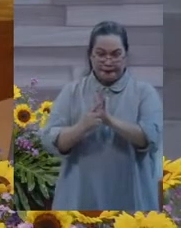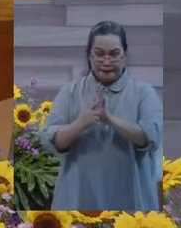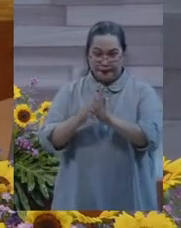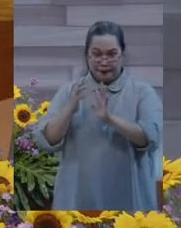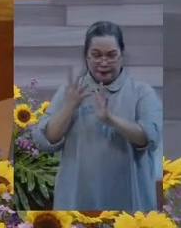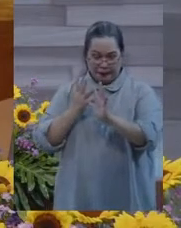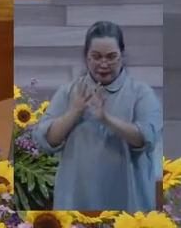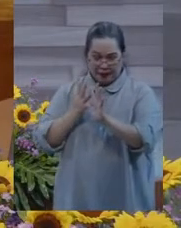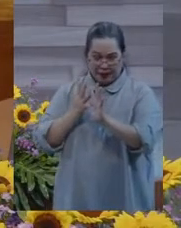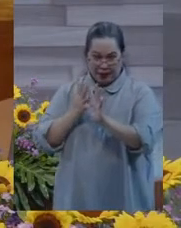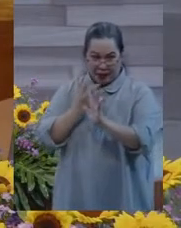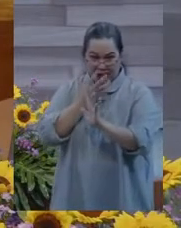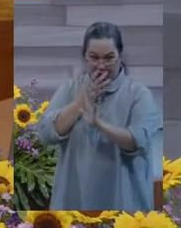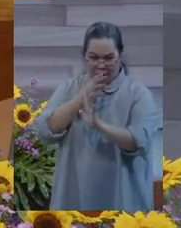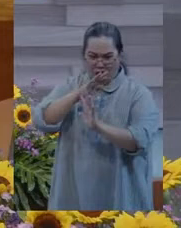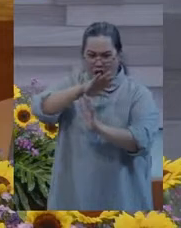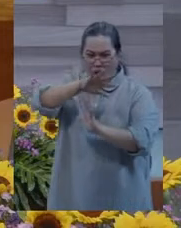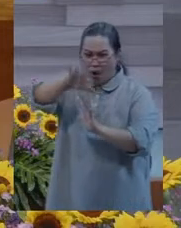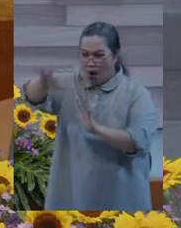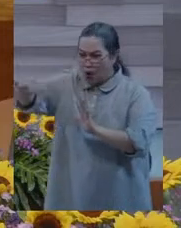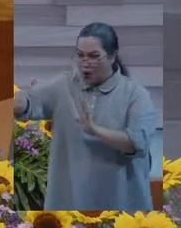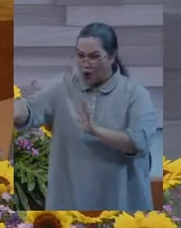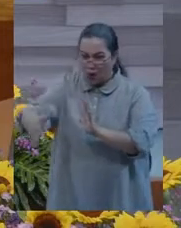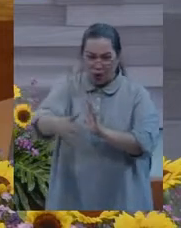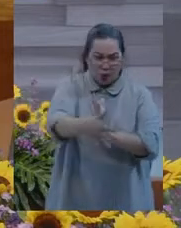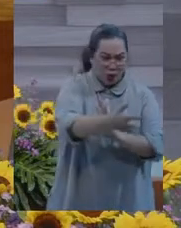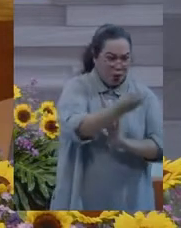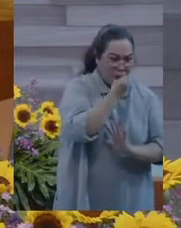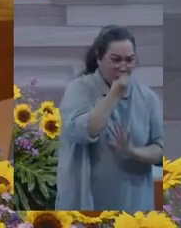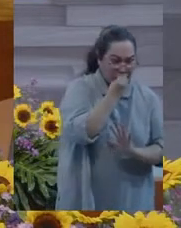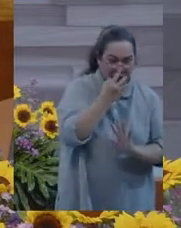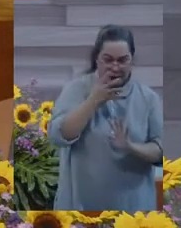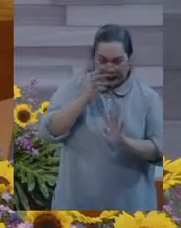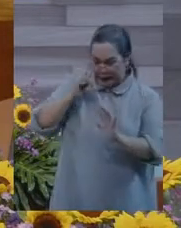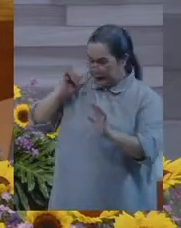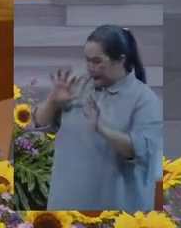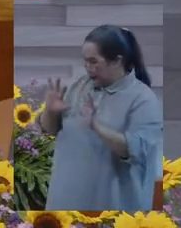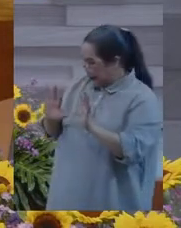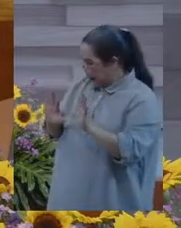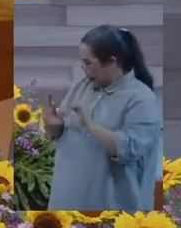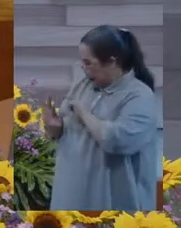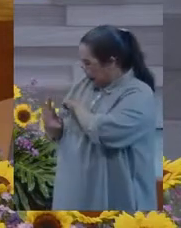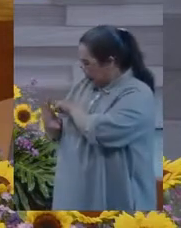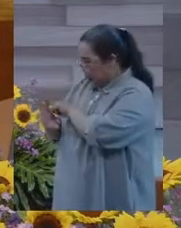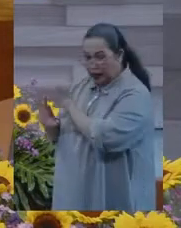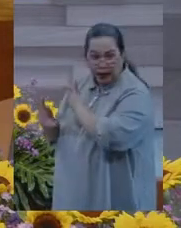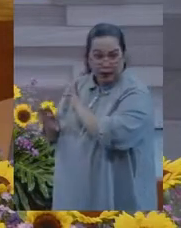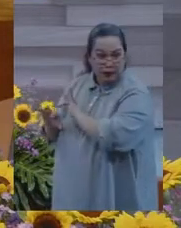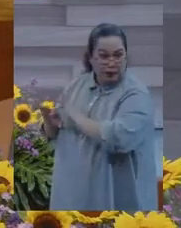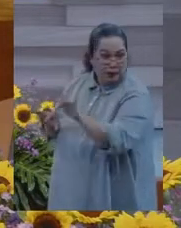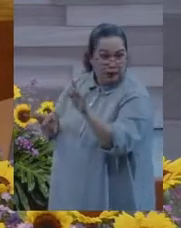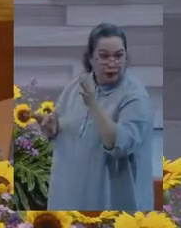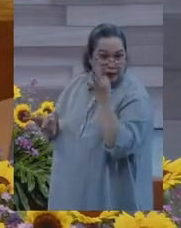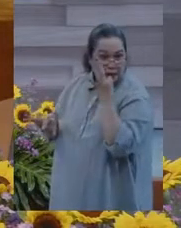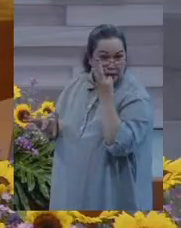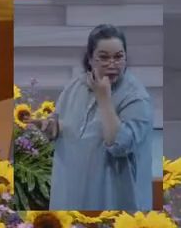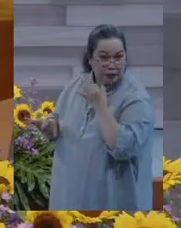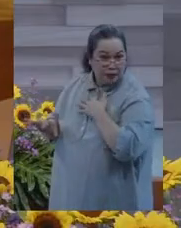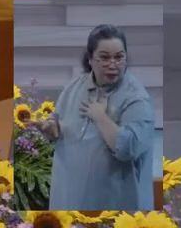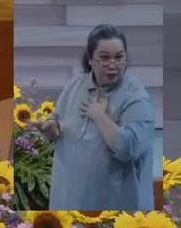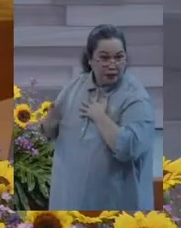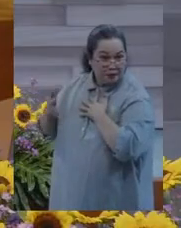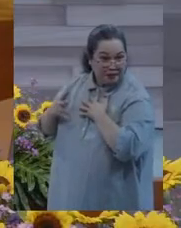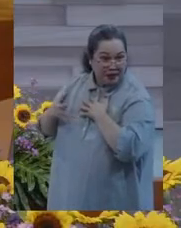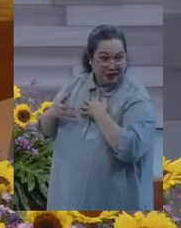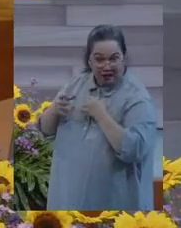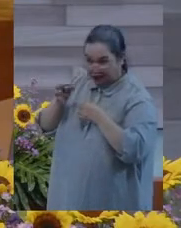Dahil sa takaw nila, kakainin nila lahat yung mga nahuhuli, no? Palaging siguro salad na lang